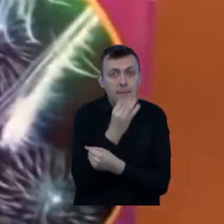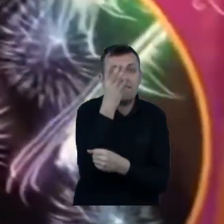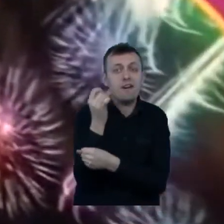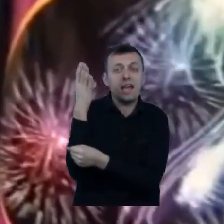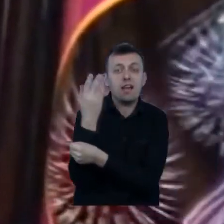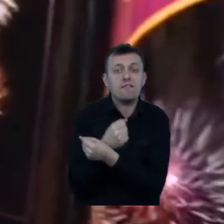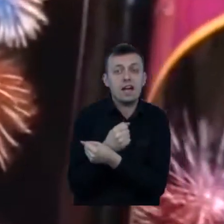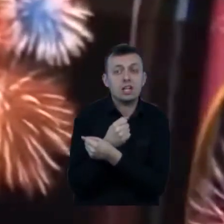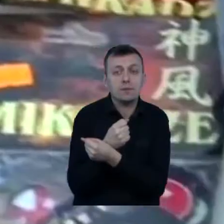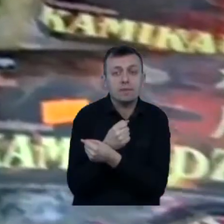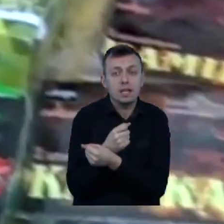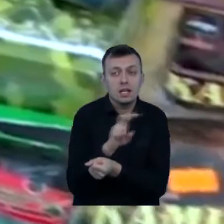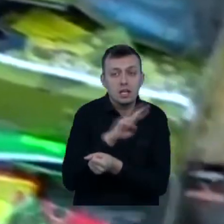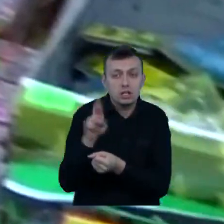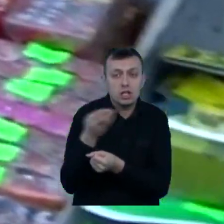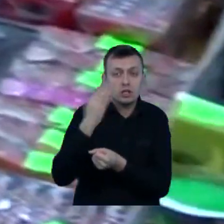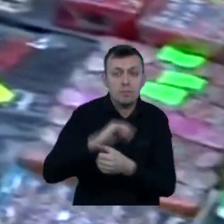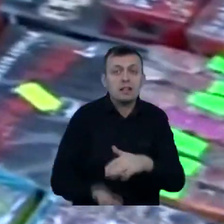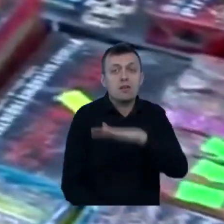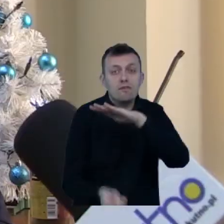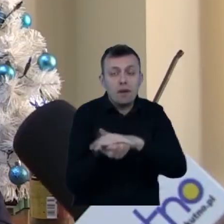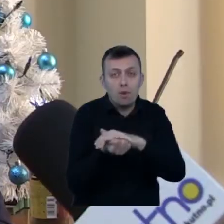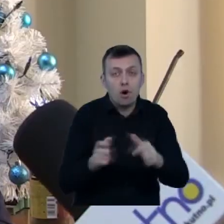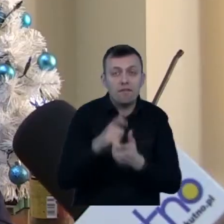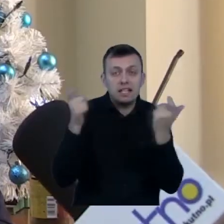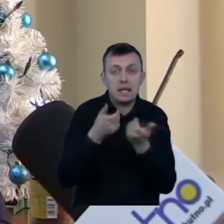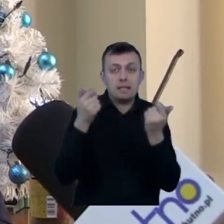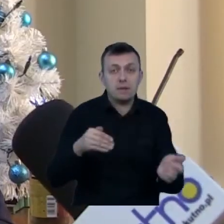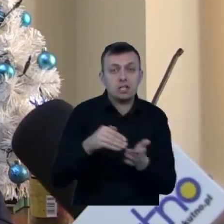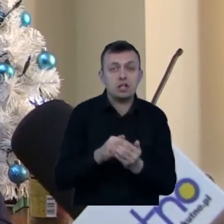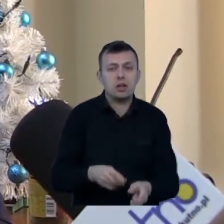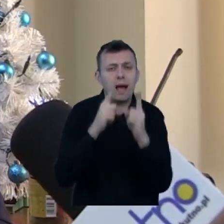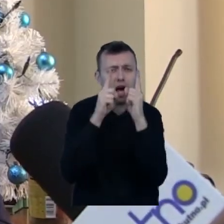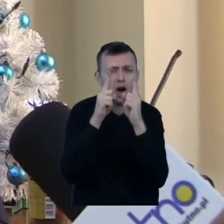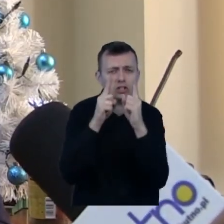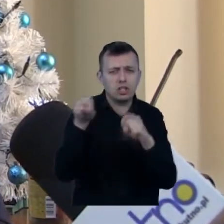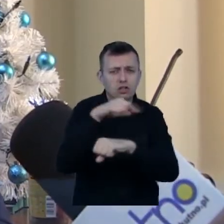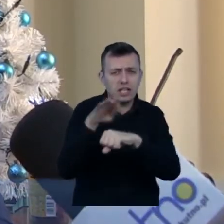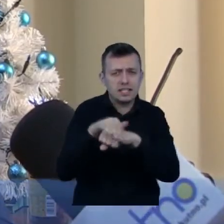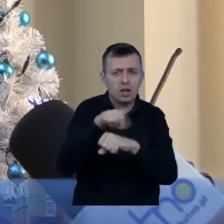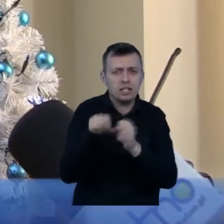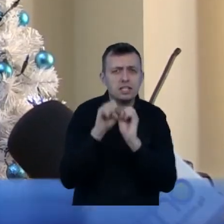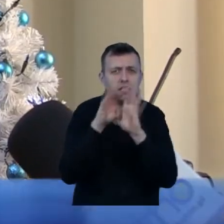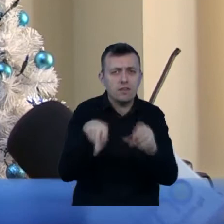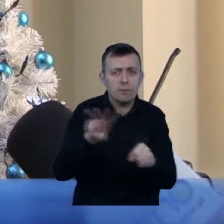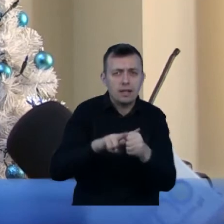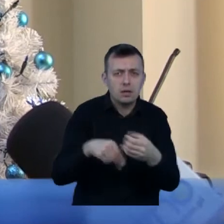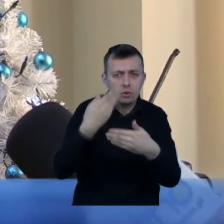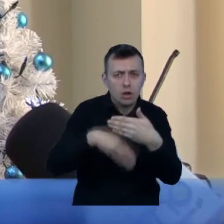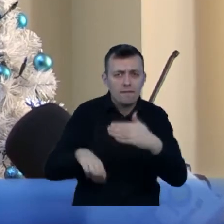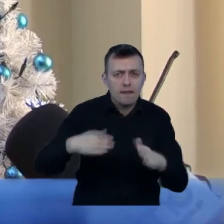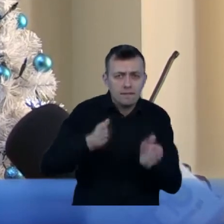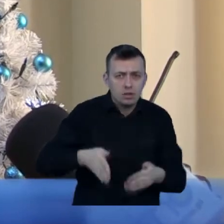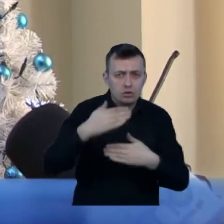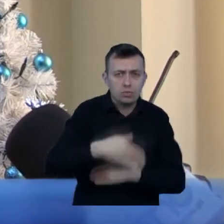Nowego Roku dostarczyło niezapomnianych wrażeń w bezpiecznej atmosferze. Pamiętajmy, że fajerwerki są materiałami wybuchowymi i muszą być używane ostrożnie